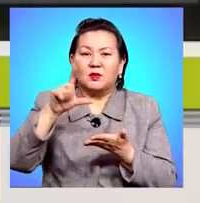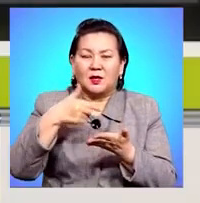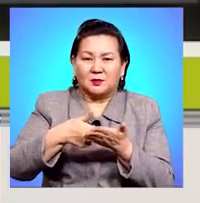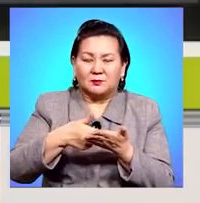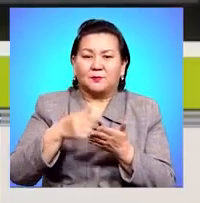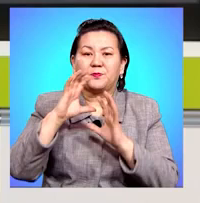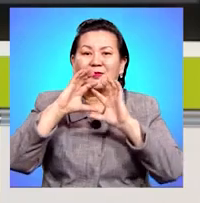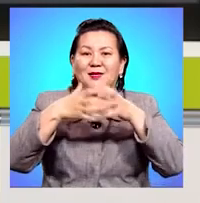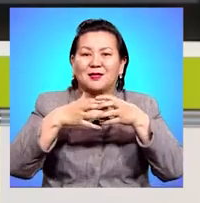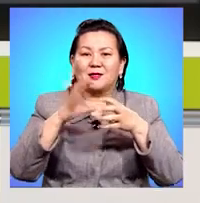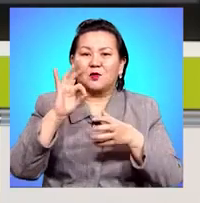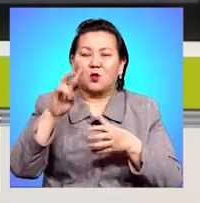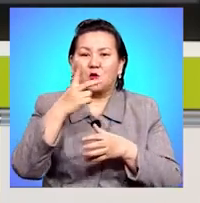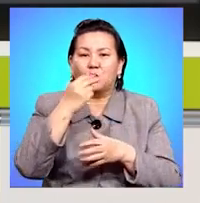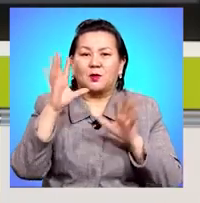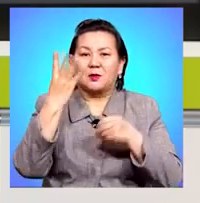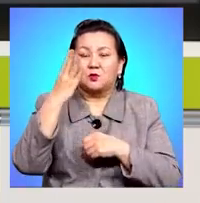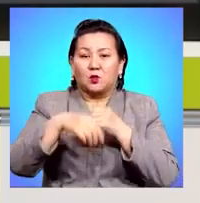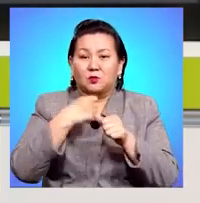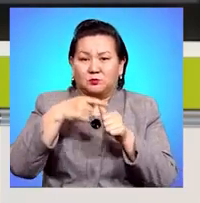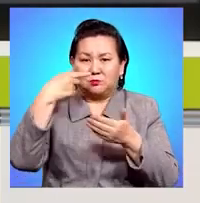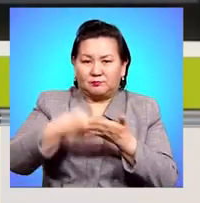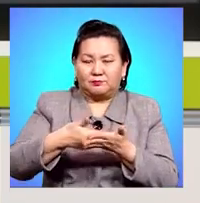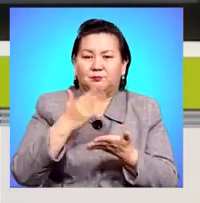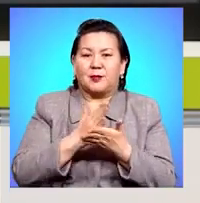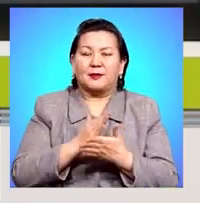онд дэлхийн өөр бүртгэж авсан байдаг.